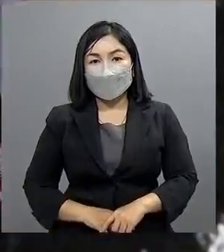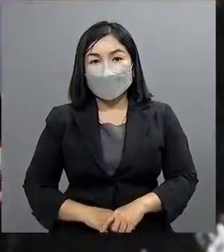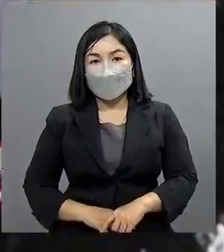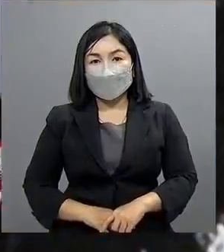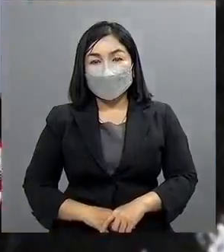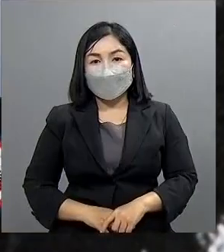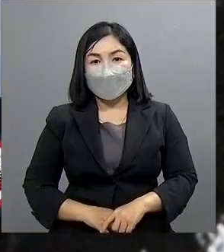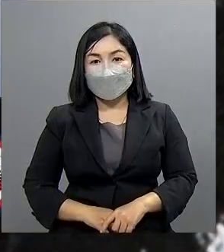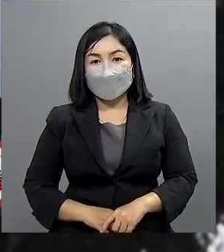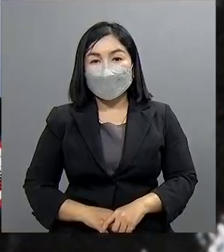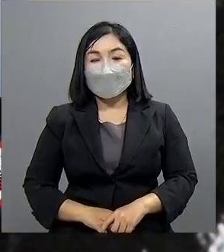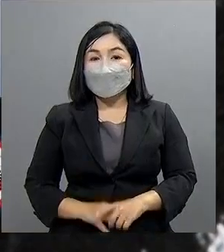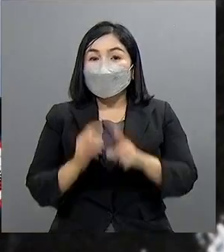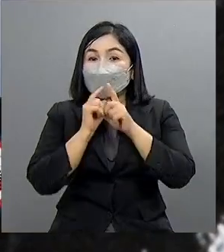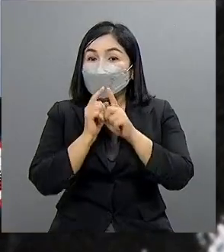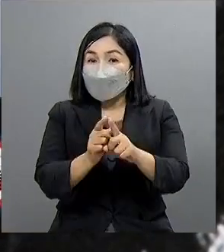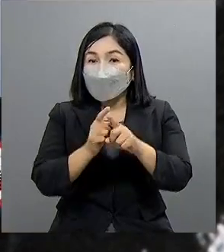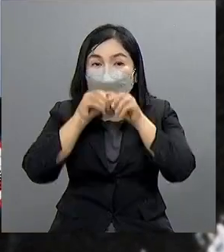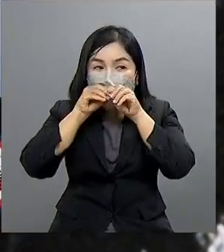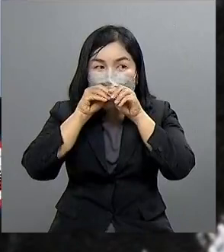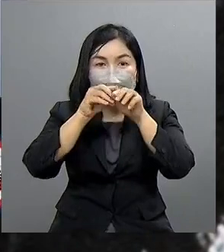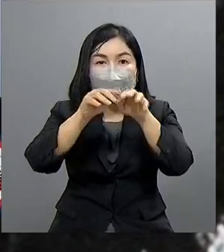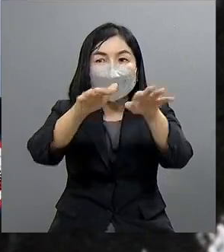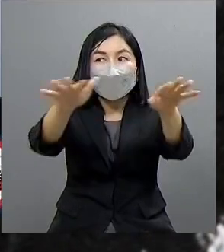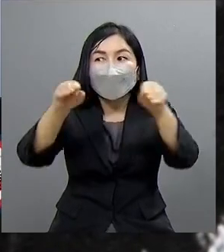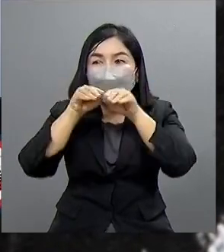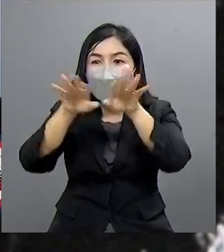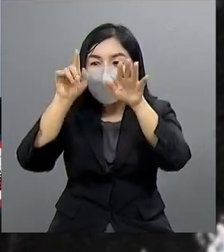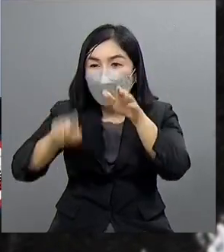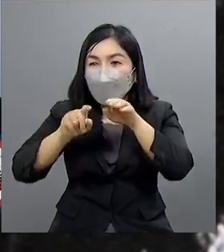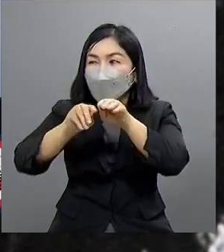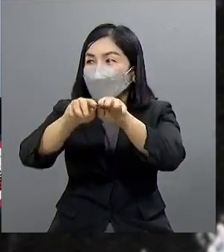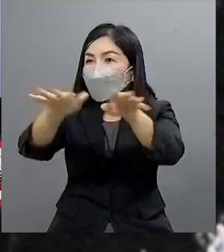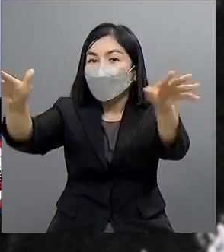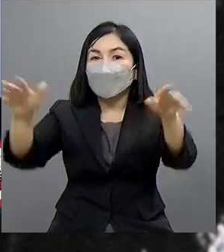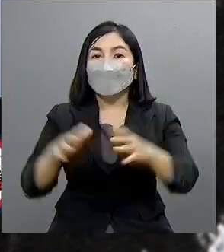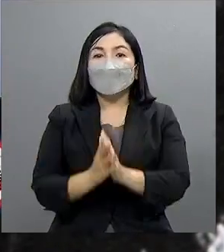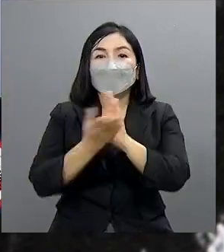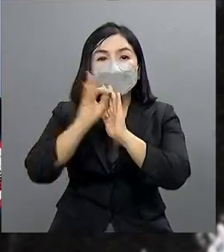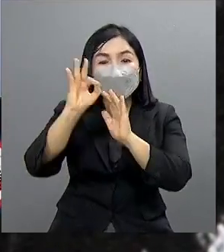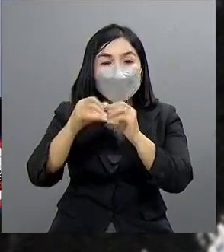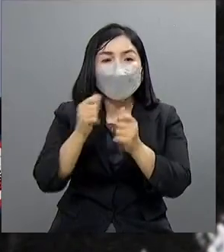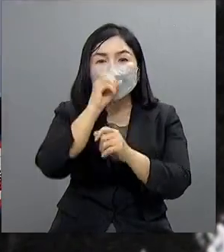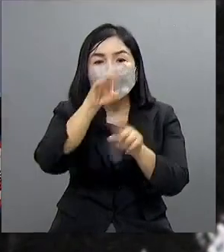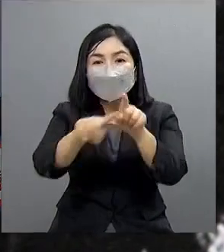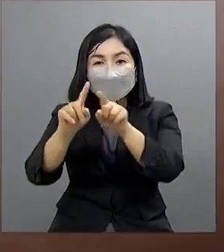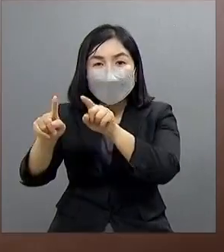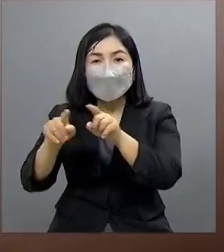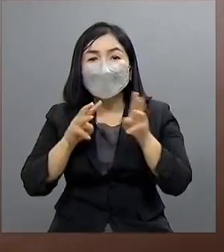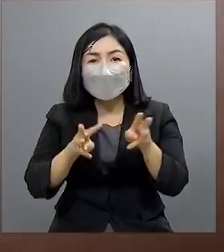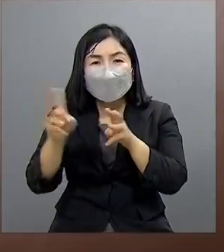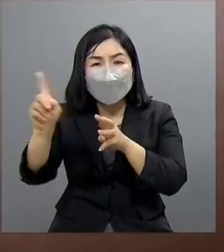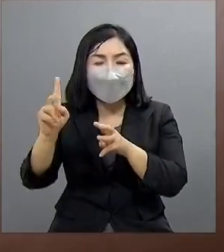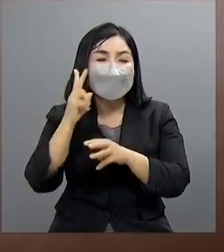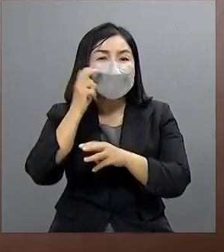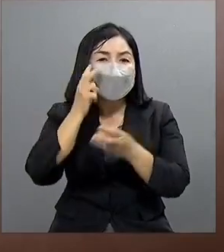โดยจากข้อมูลที่มีการส่งต่อกันในสื่อสังคมออนไลน์พูดถึงประเด็นเรื่องวางน้ำแข็งบนท้ายทอยเนี่ยนะจะช่วยรักษาโร